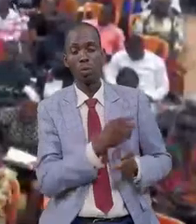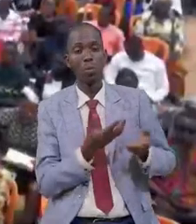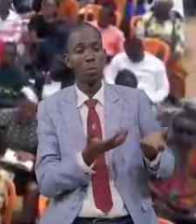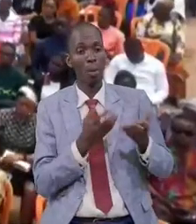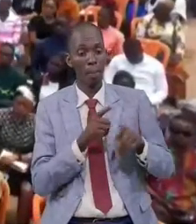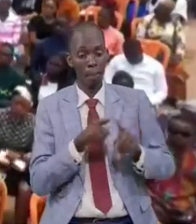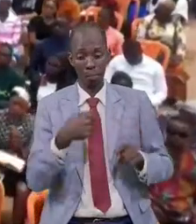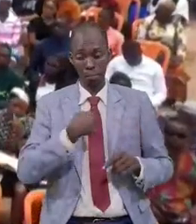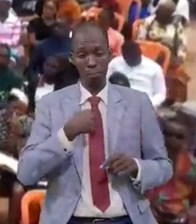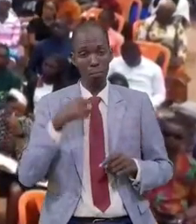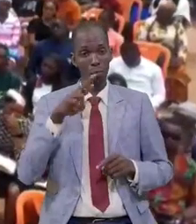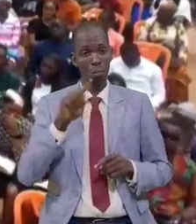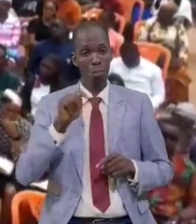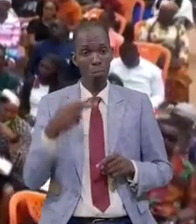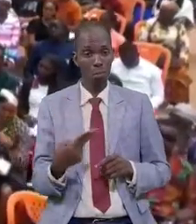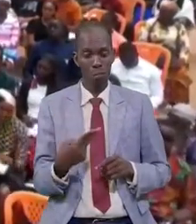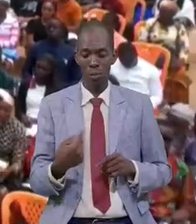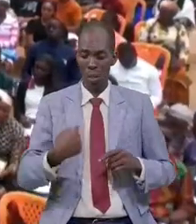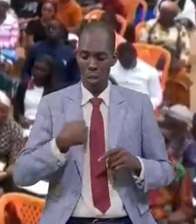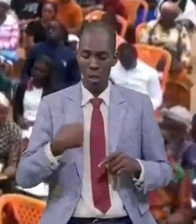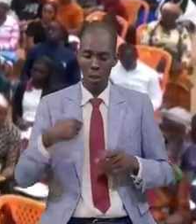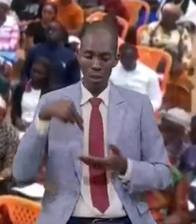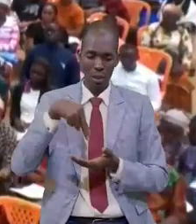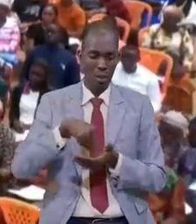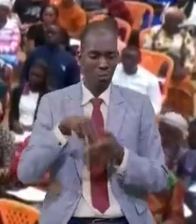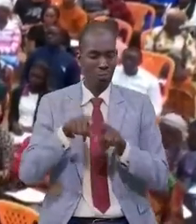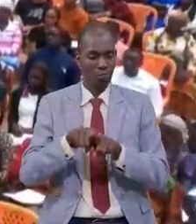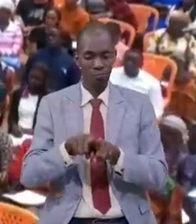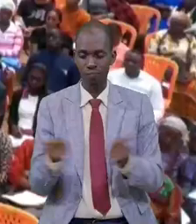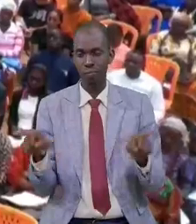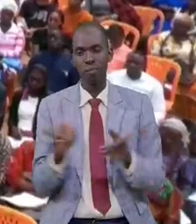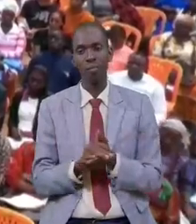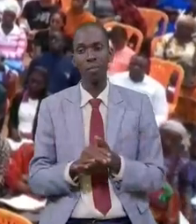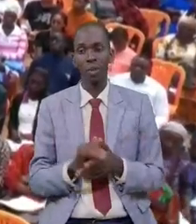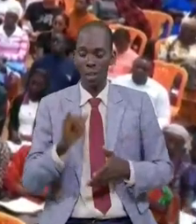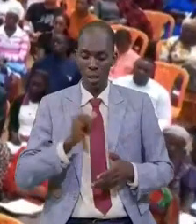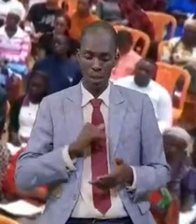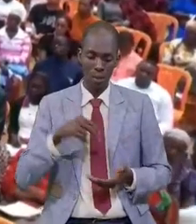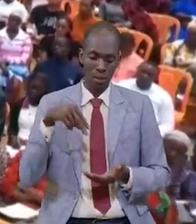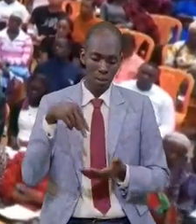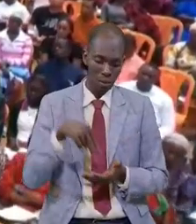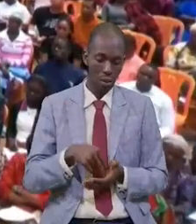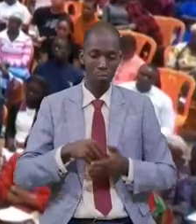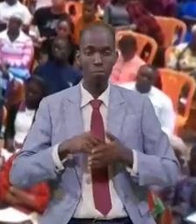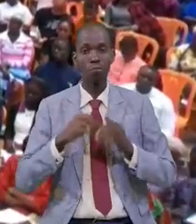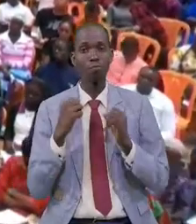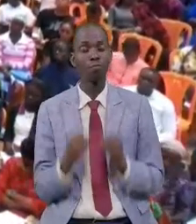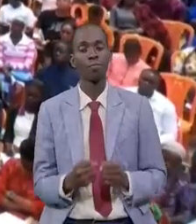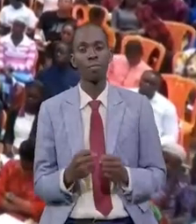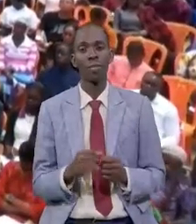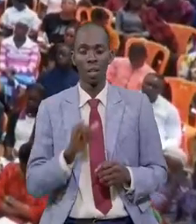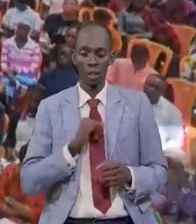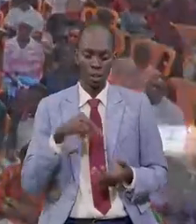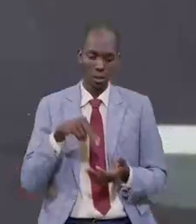mais je me distingue je me je tiens ferme je